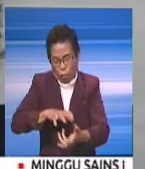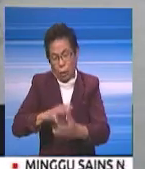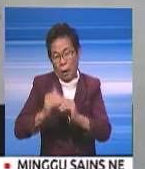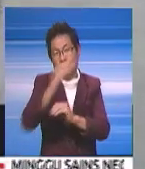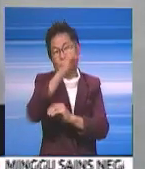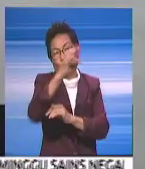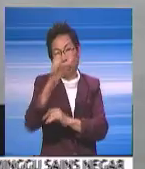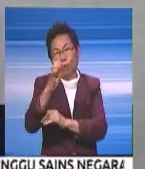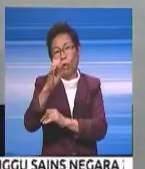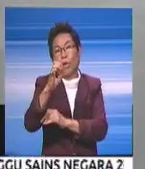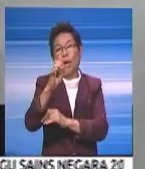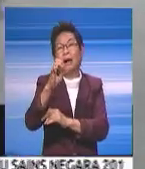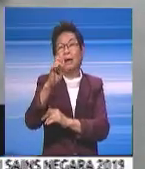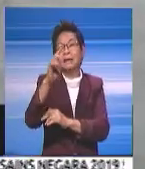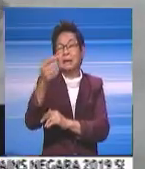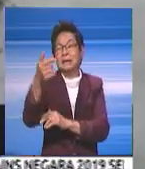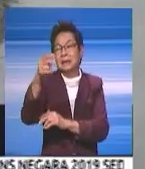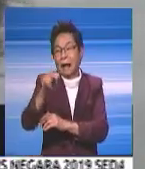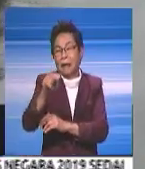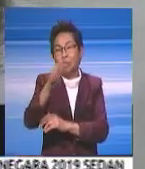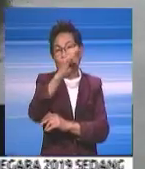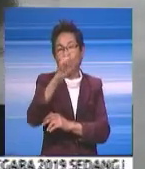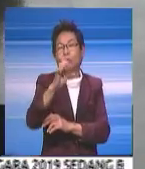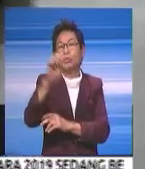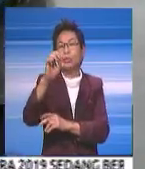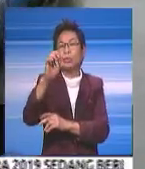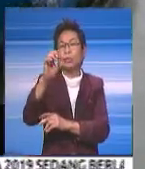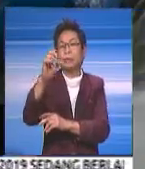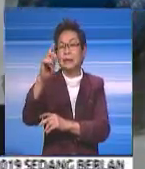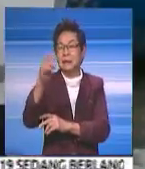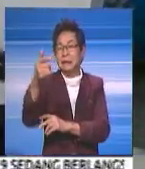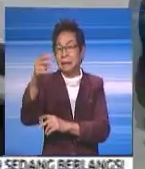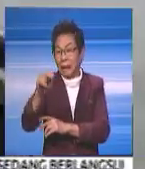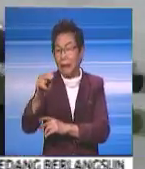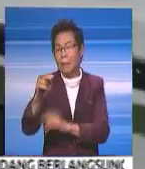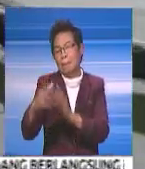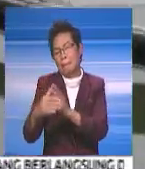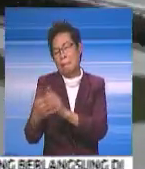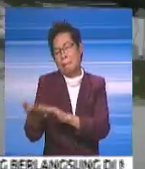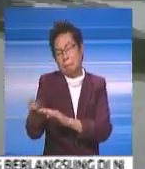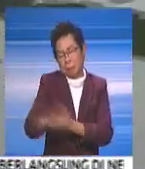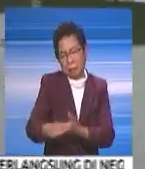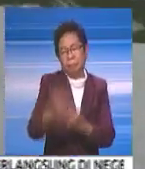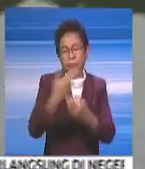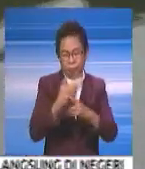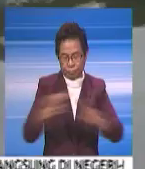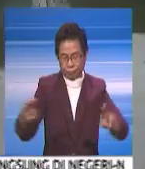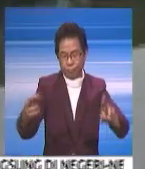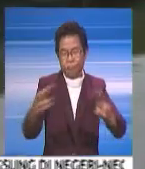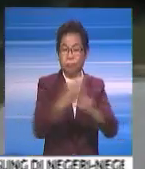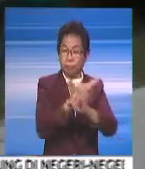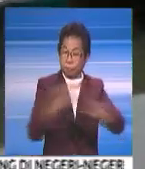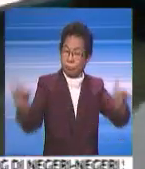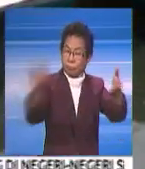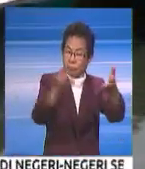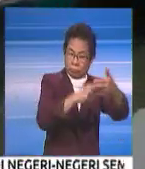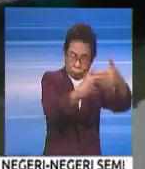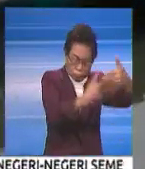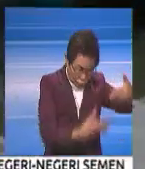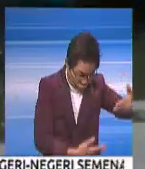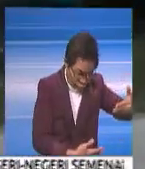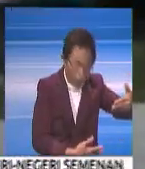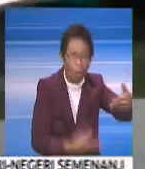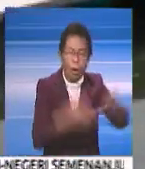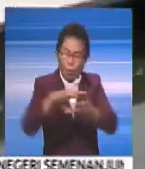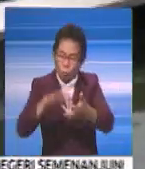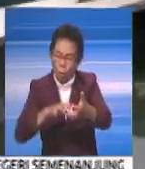700 ikan tan mati dan terlepas dari sangkar. Pihak kementerian juga sedang menyiapkan satu laporan terperinci berhubung kerosakan yang dialami